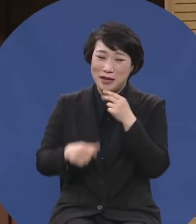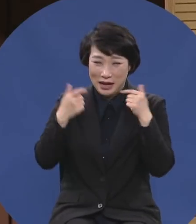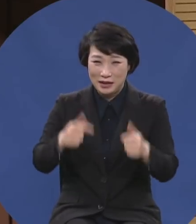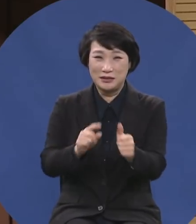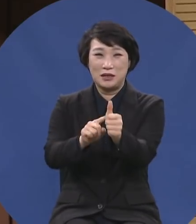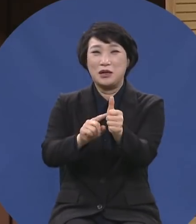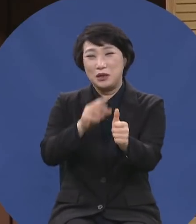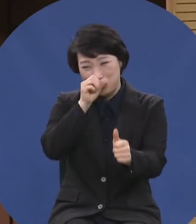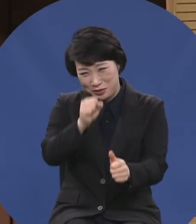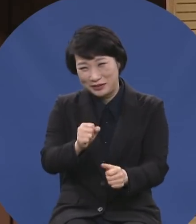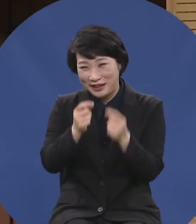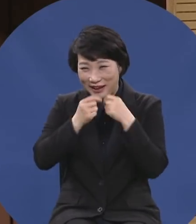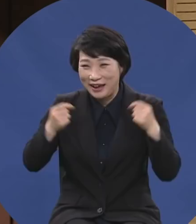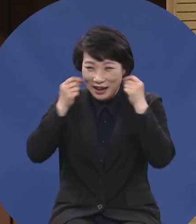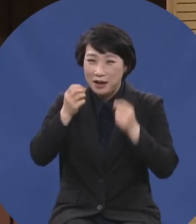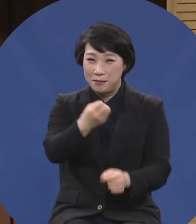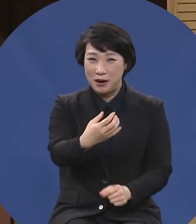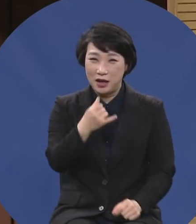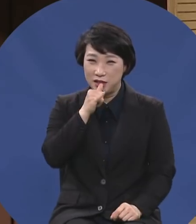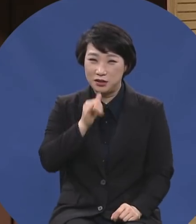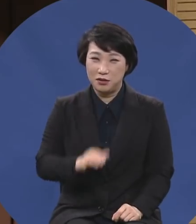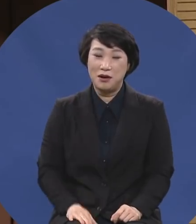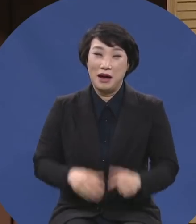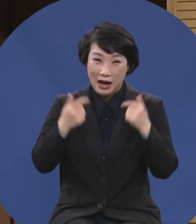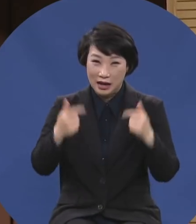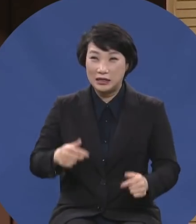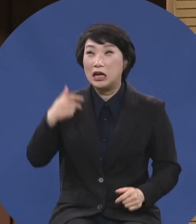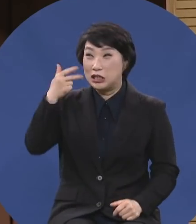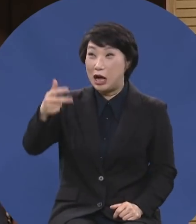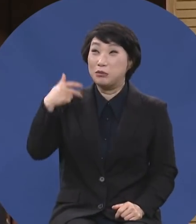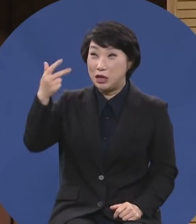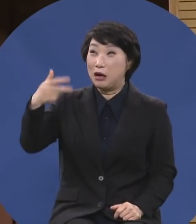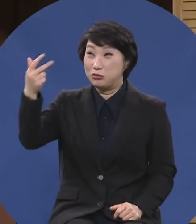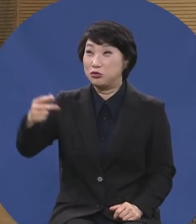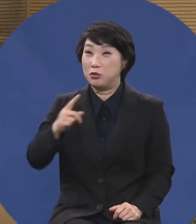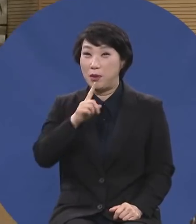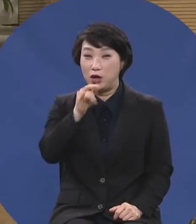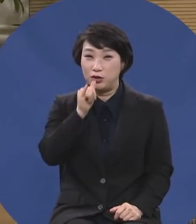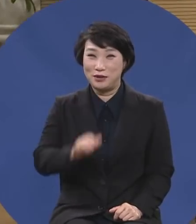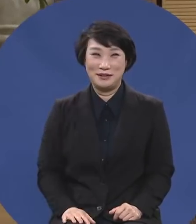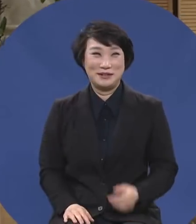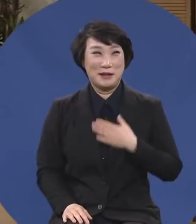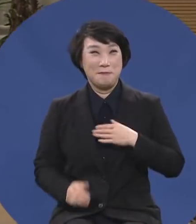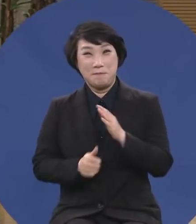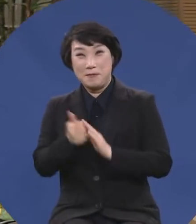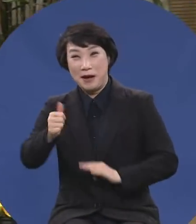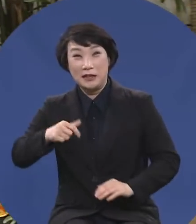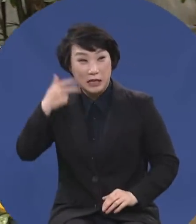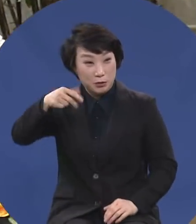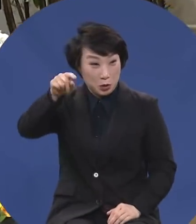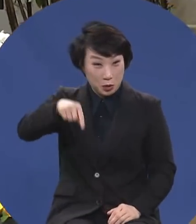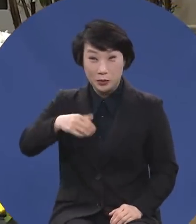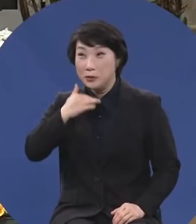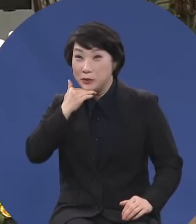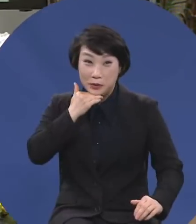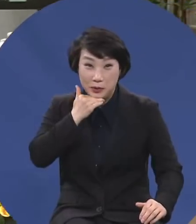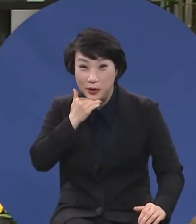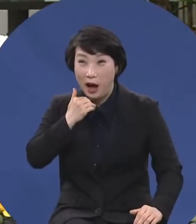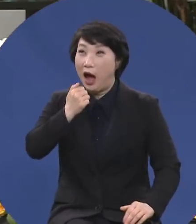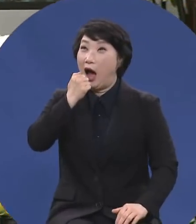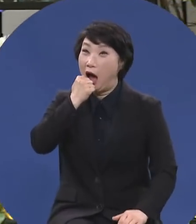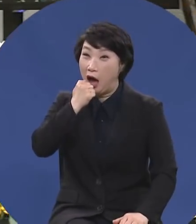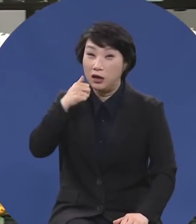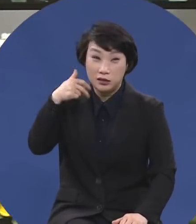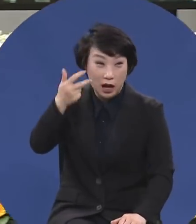항상 좋게 하시는 분이요. 항상 다음 주. 나는 희망을 가지고 다음 주에 올래.